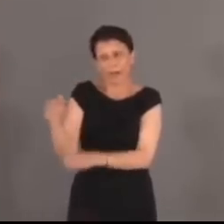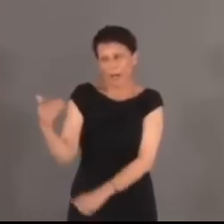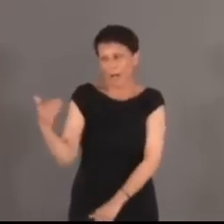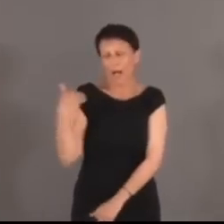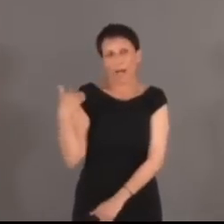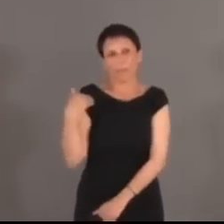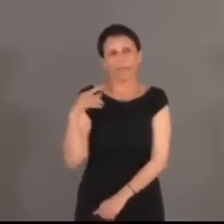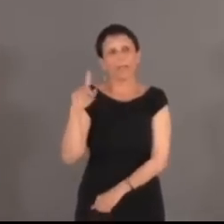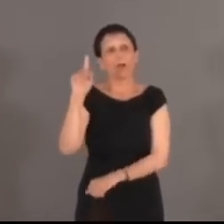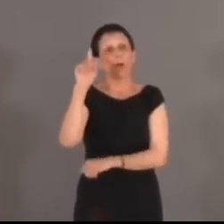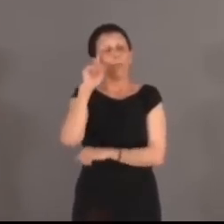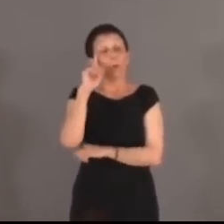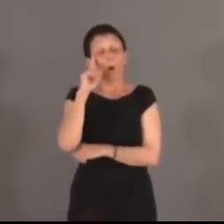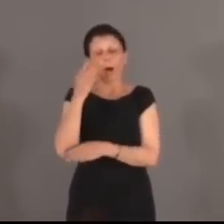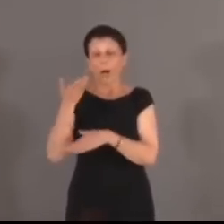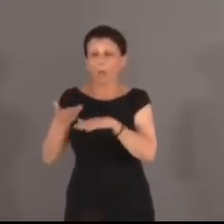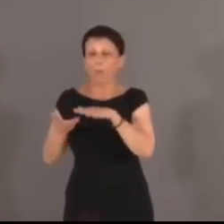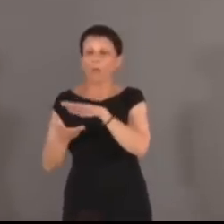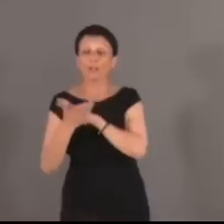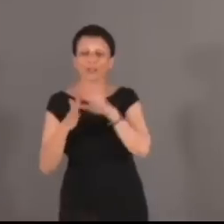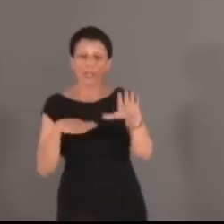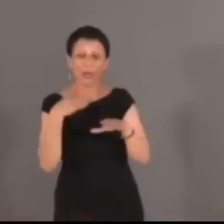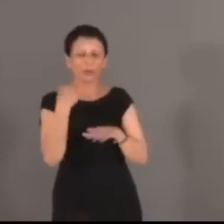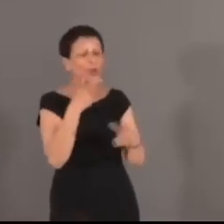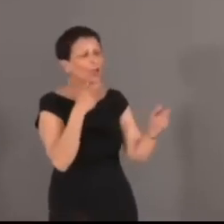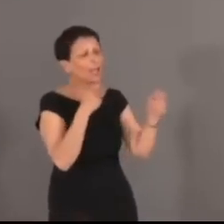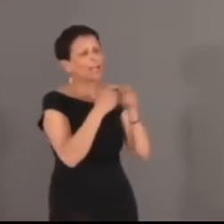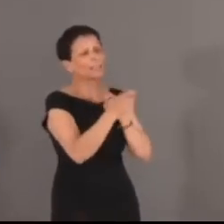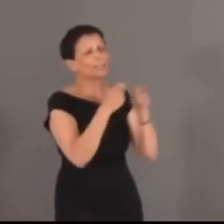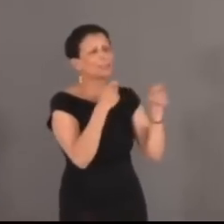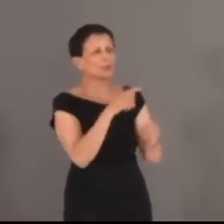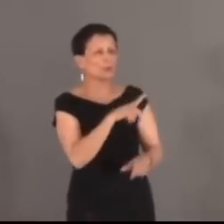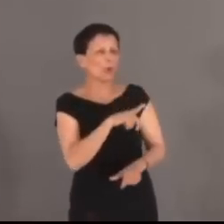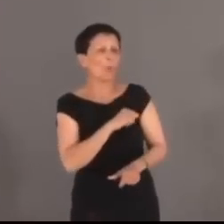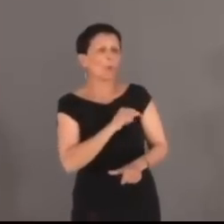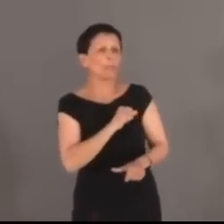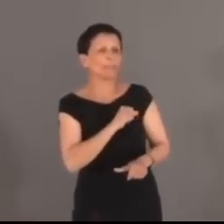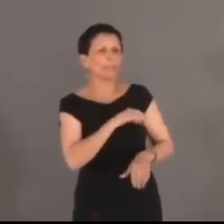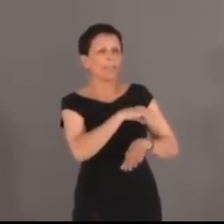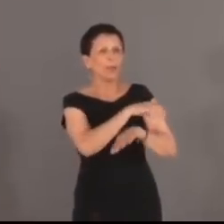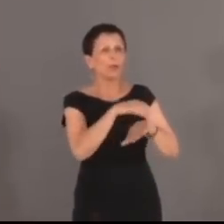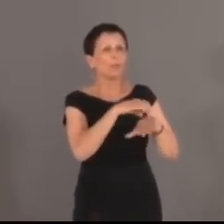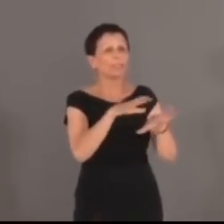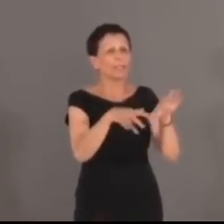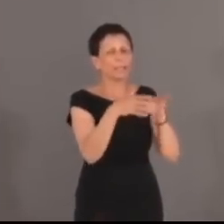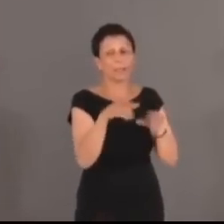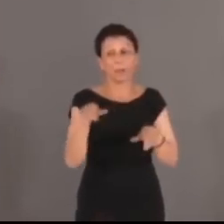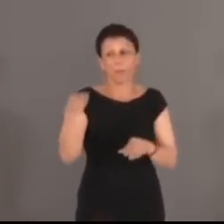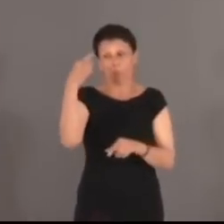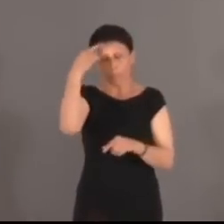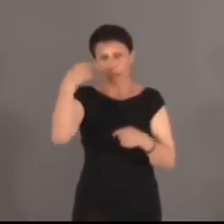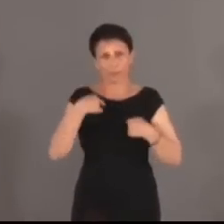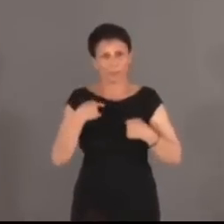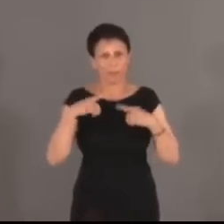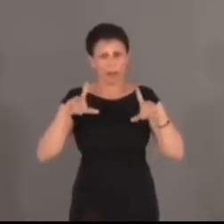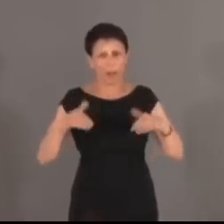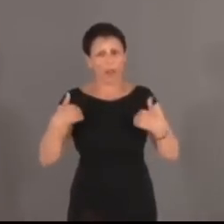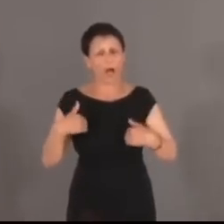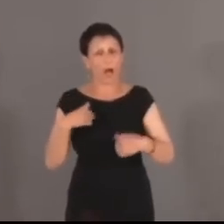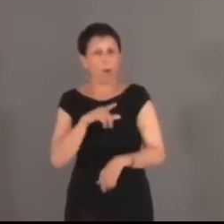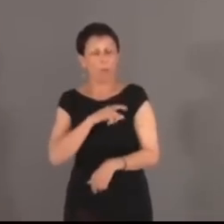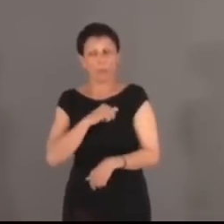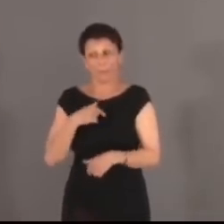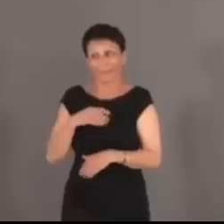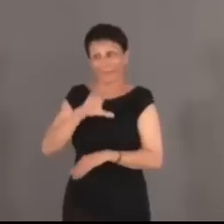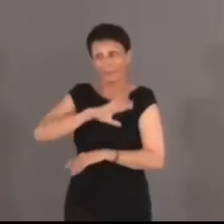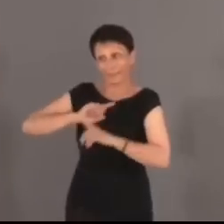de la boulangerie, j'avais discuté avec quelques policiers du commissariat du 15e arrondissement, donc il me prenait pour un policier. Et j'ai tenté vainement